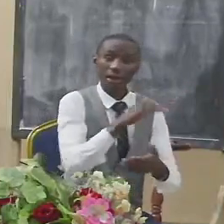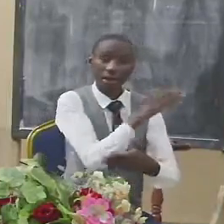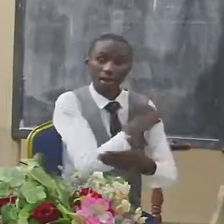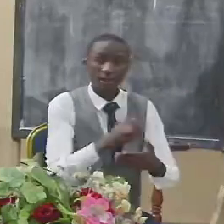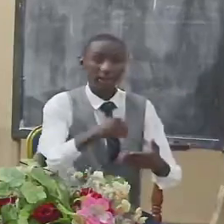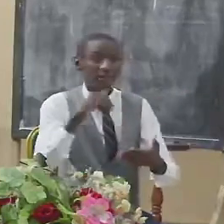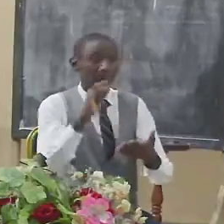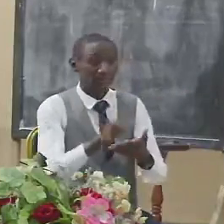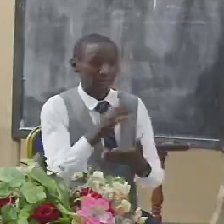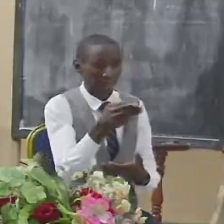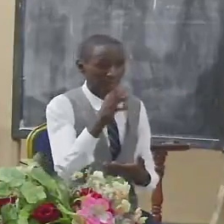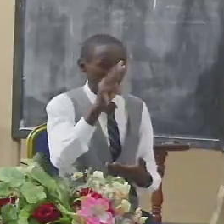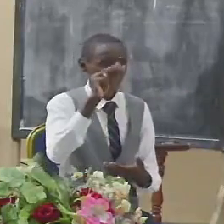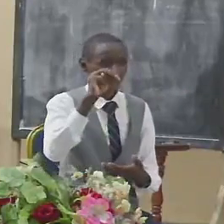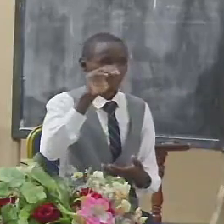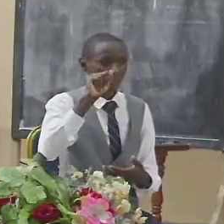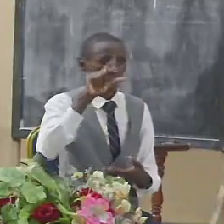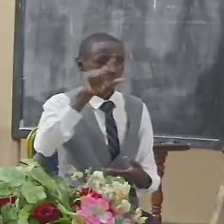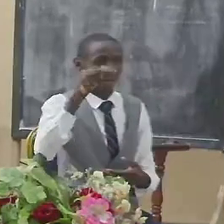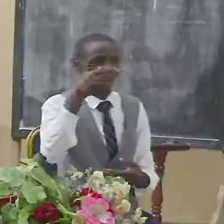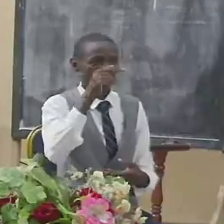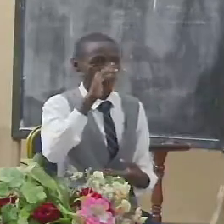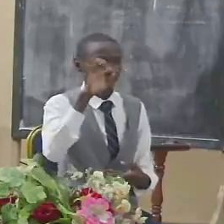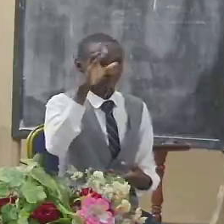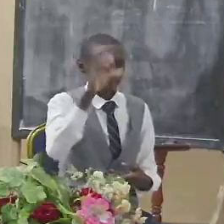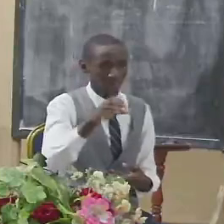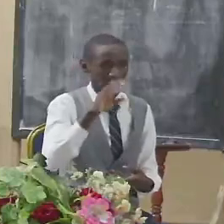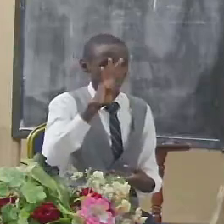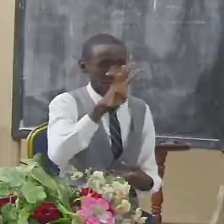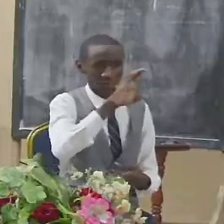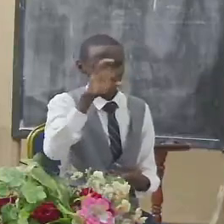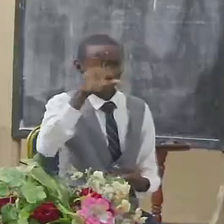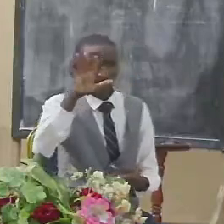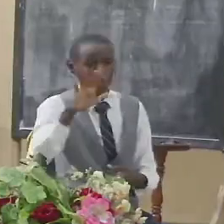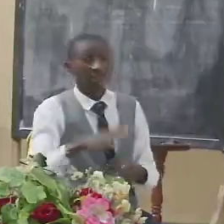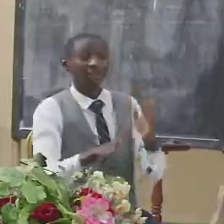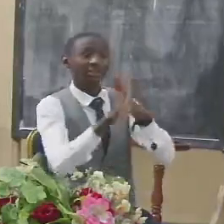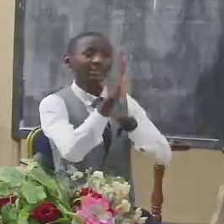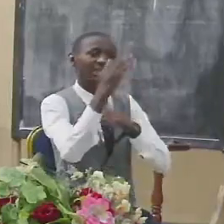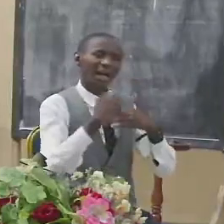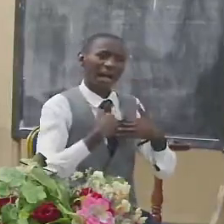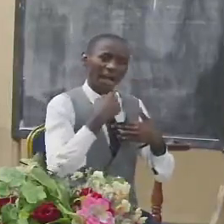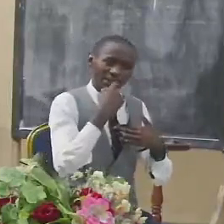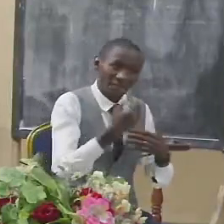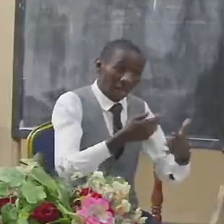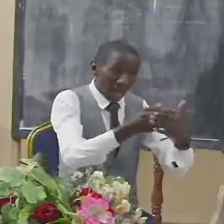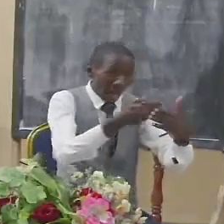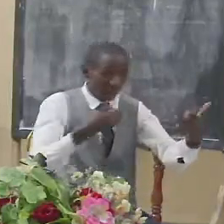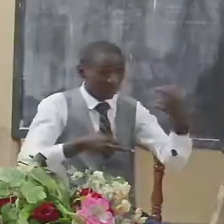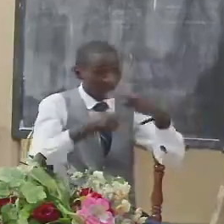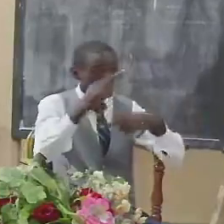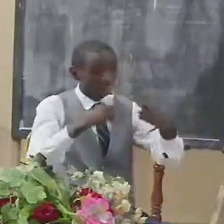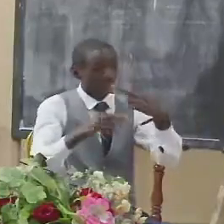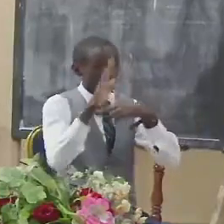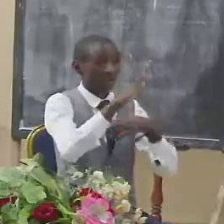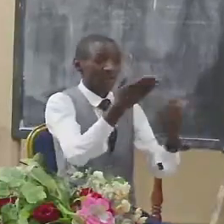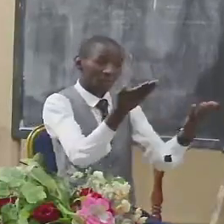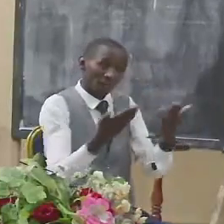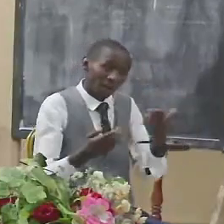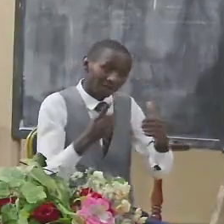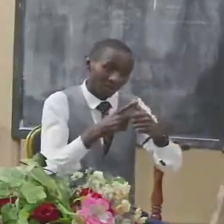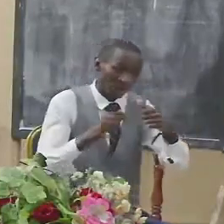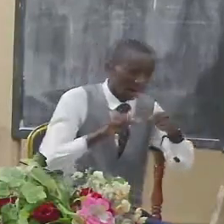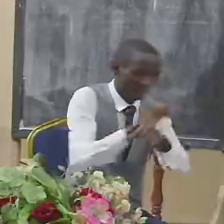Malaki 4, ahadi, njo muko Malaki ine, Dieu a dit, tano, avant son retour, il va envoyer un prophète.